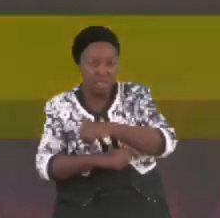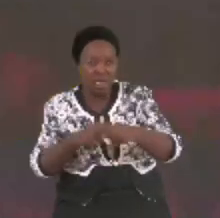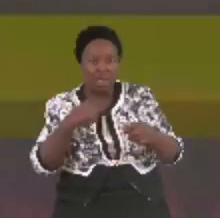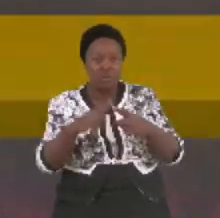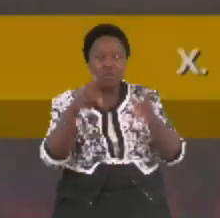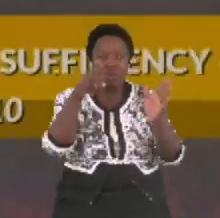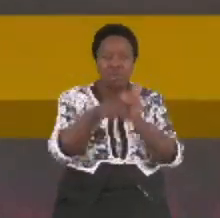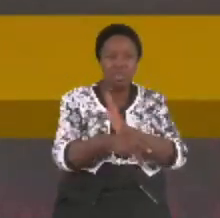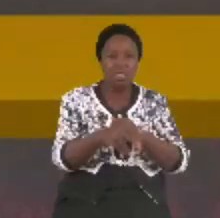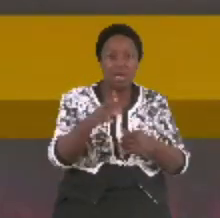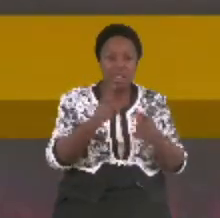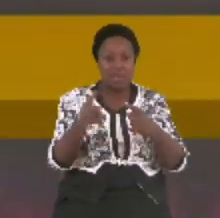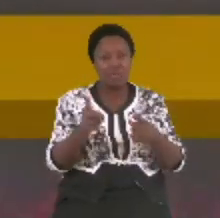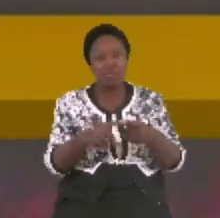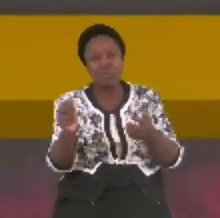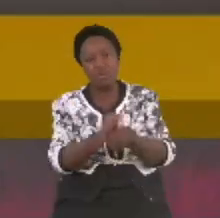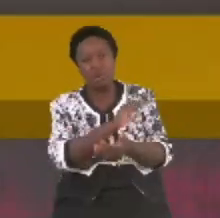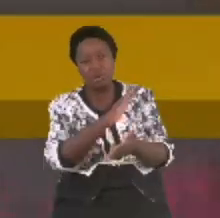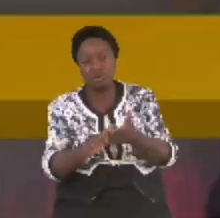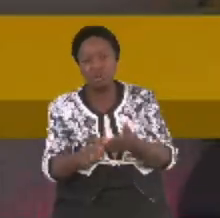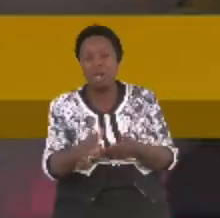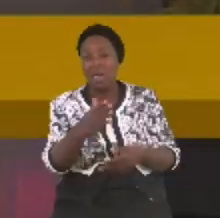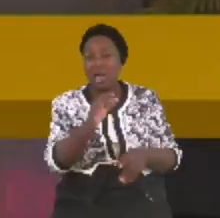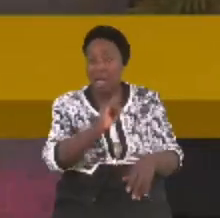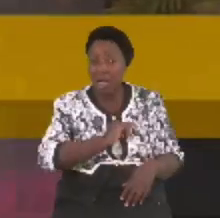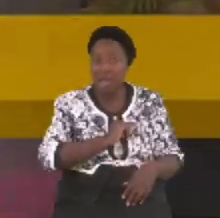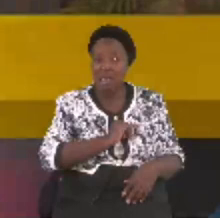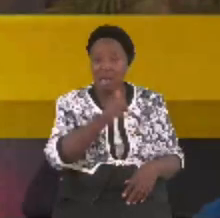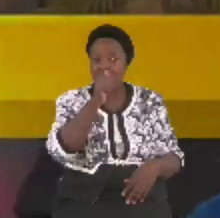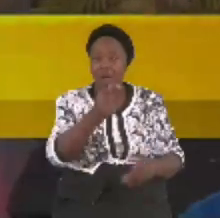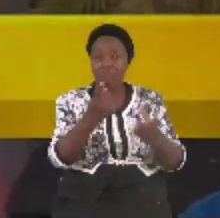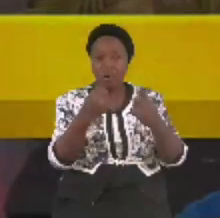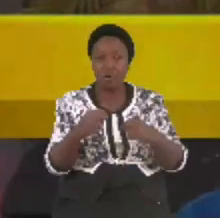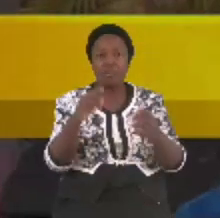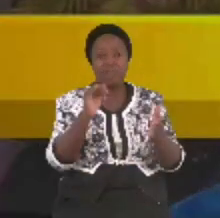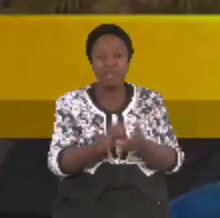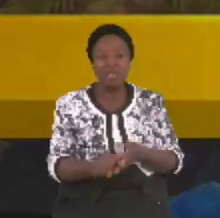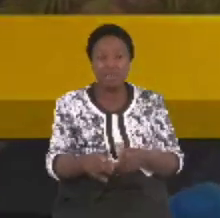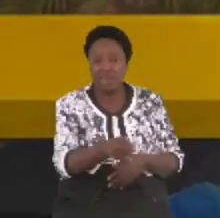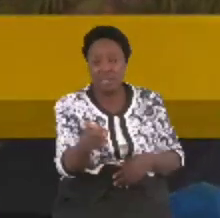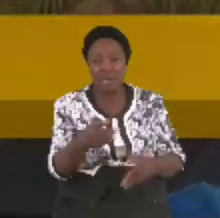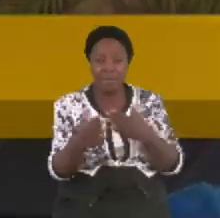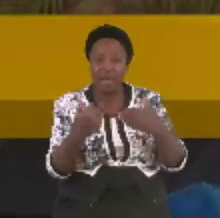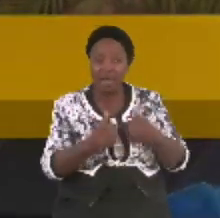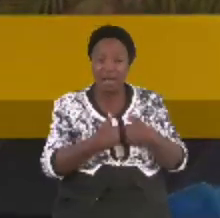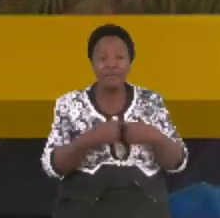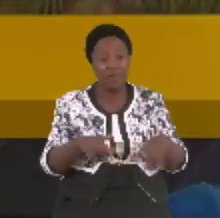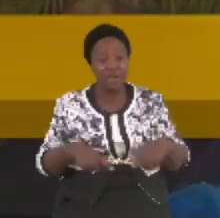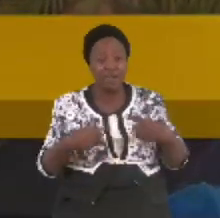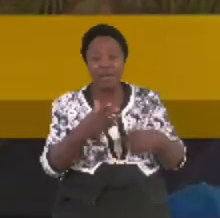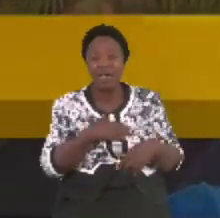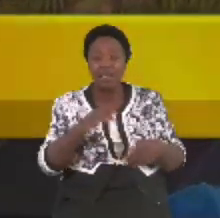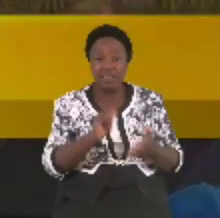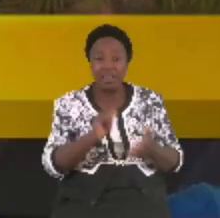égorger et détruire. Moi, je suis venu afin que les brebis aient la vie